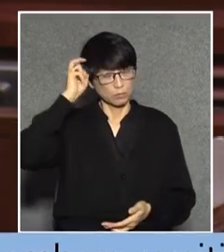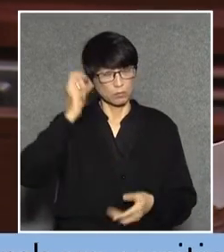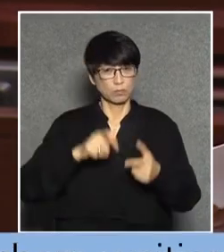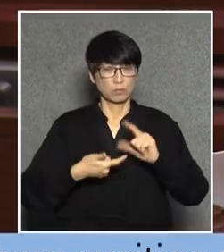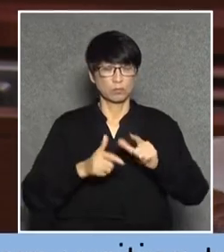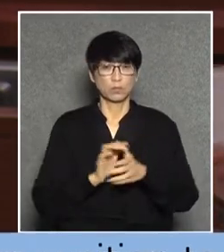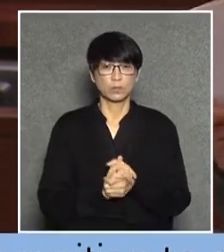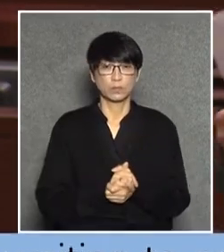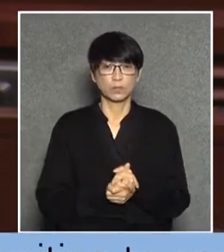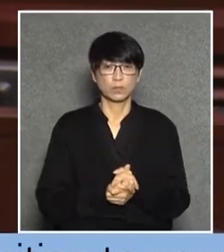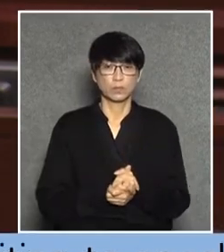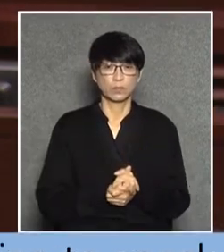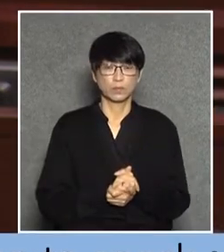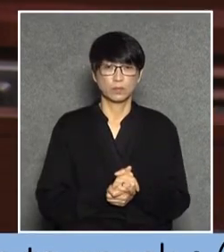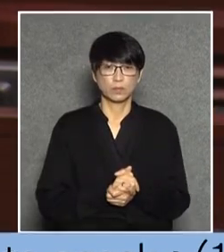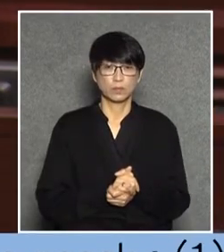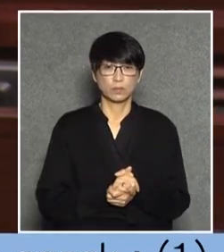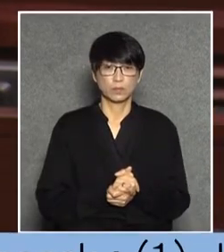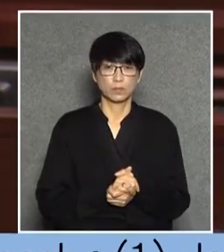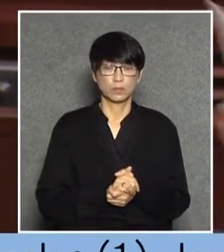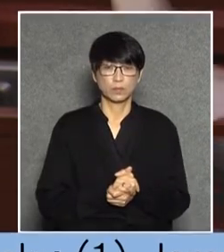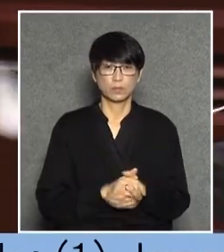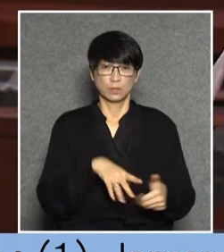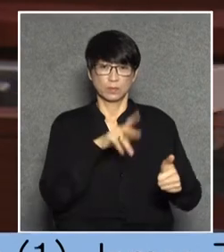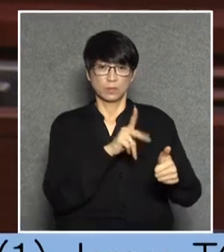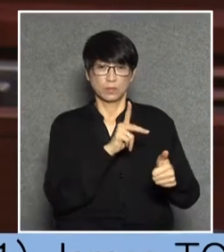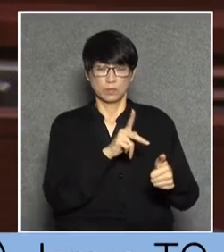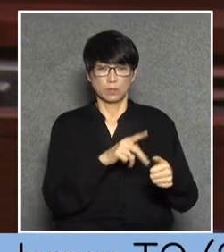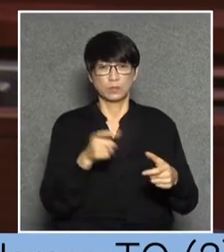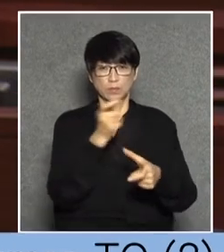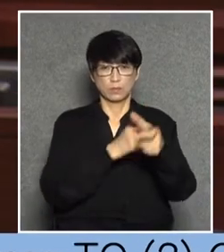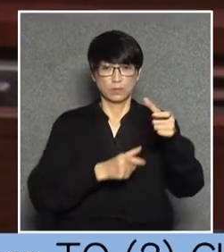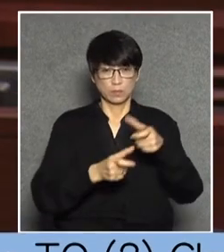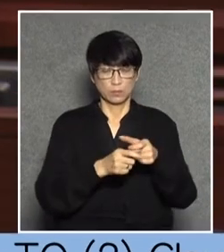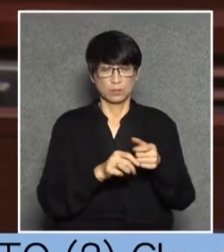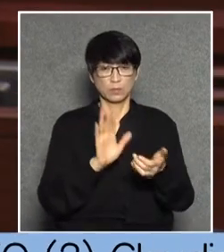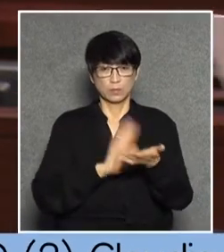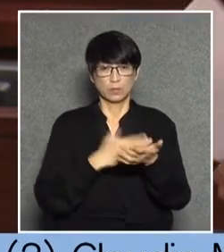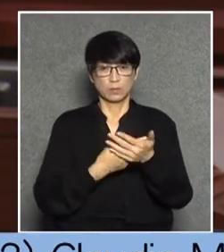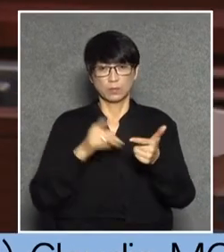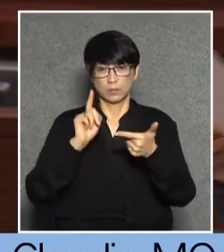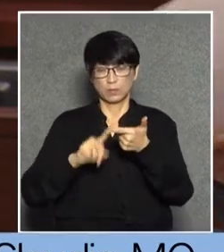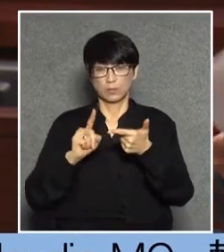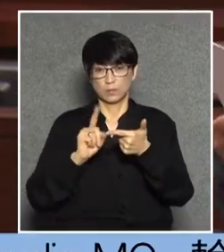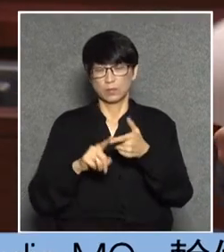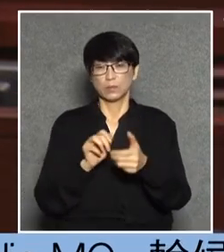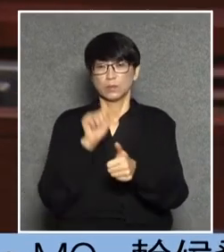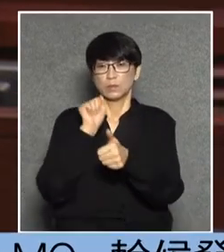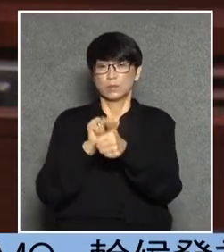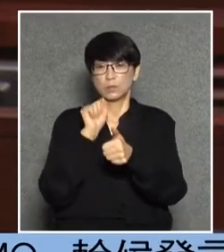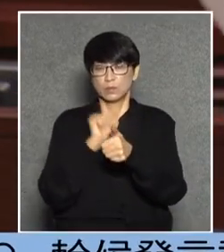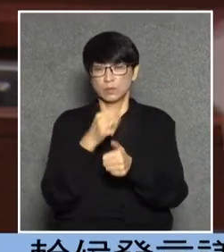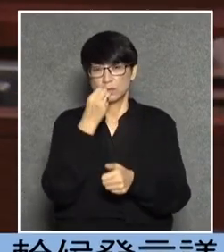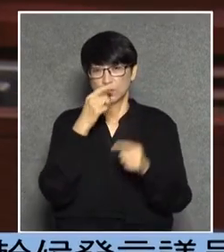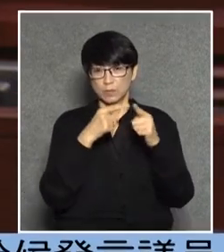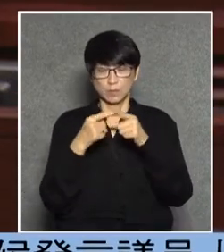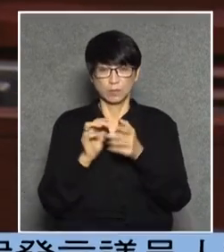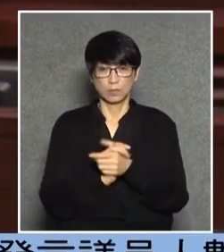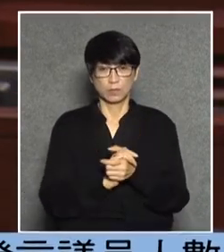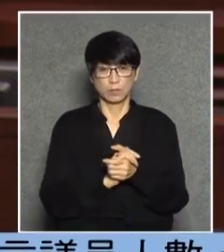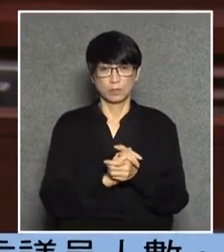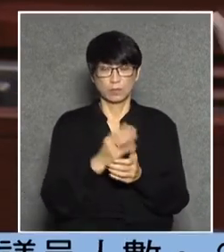假搵生意之名先搵咗香港人笨。將政府庫房應該收的錢不要